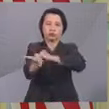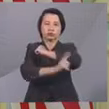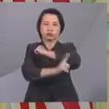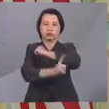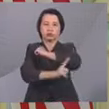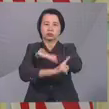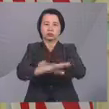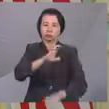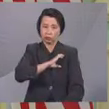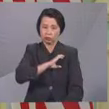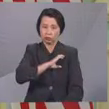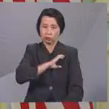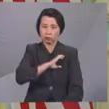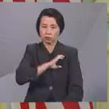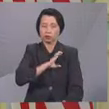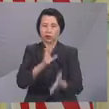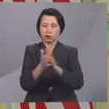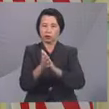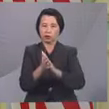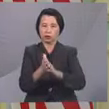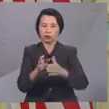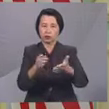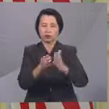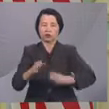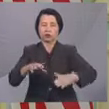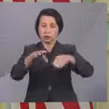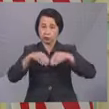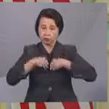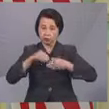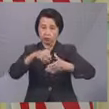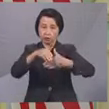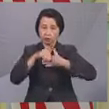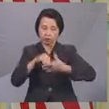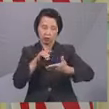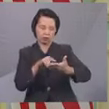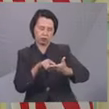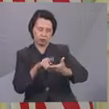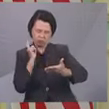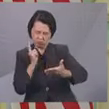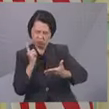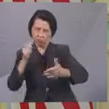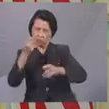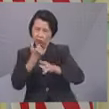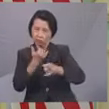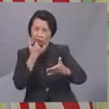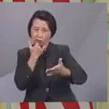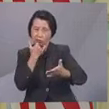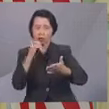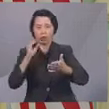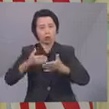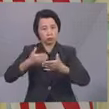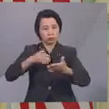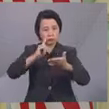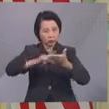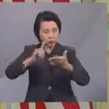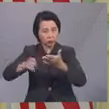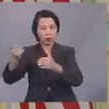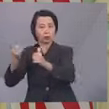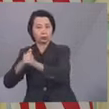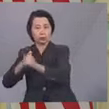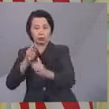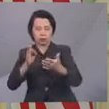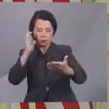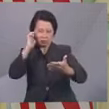pihak polis. Jadi semak dululah kesahihan berita tersebut sebelum disebarkan. Jika tidak